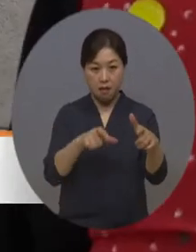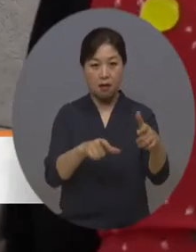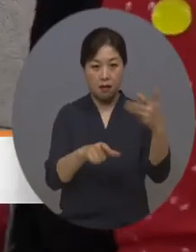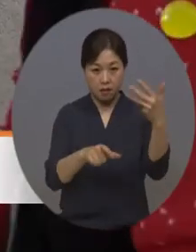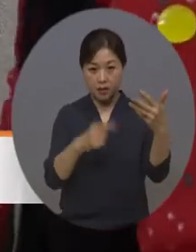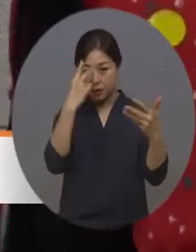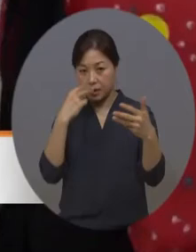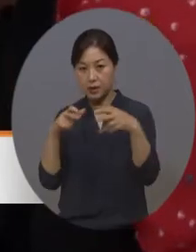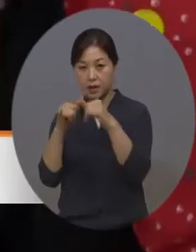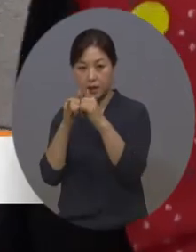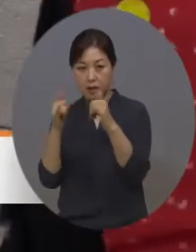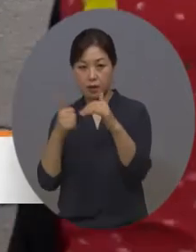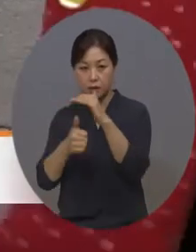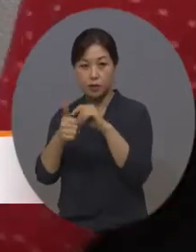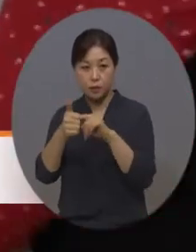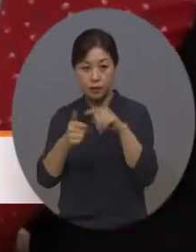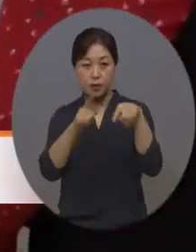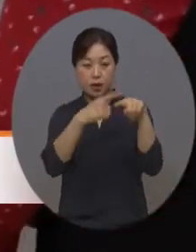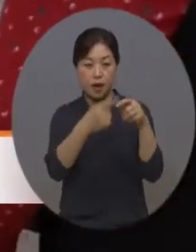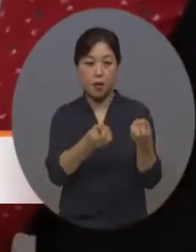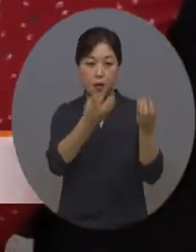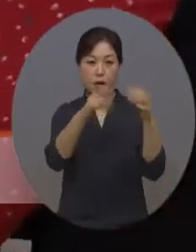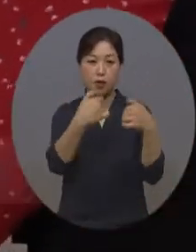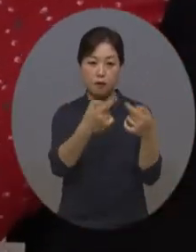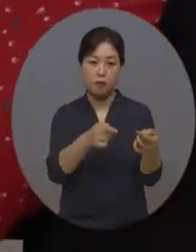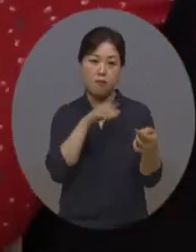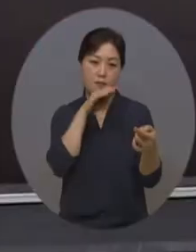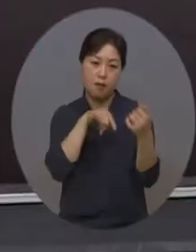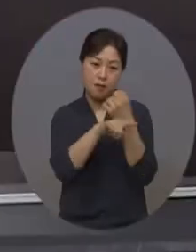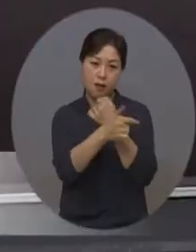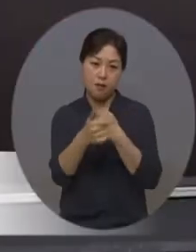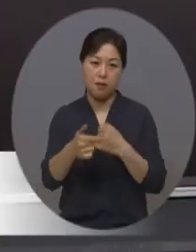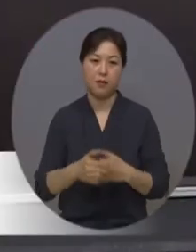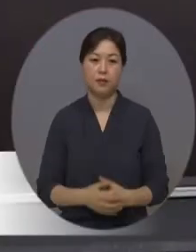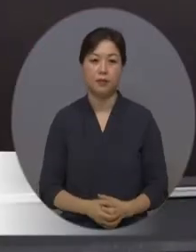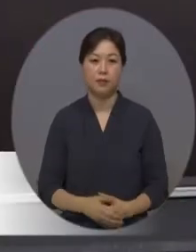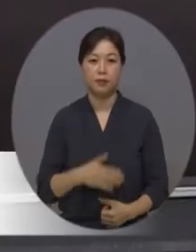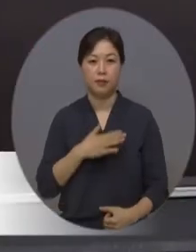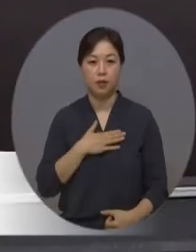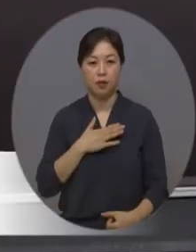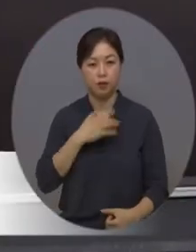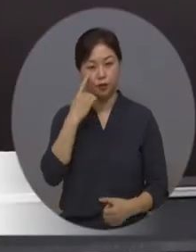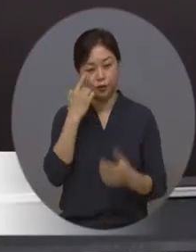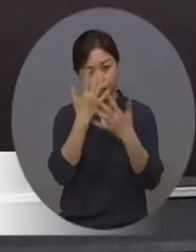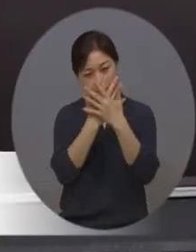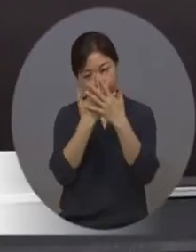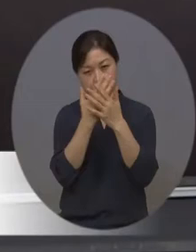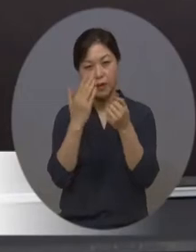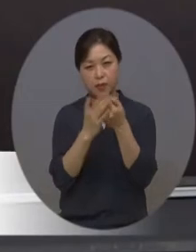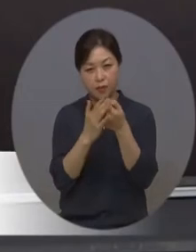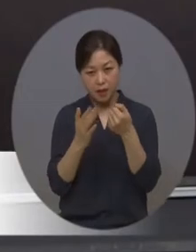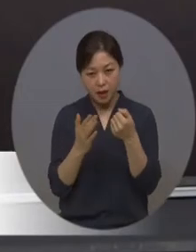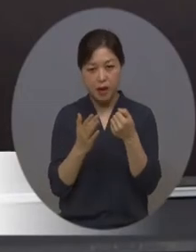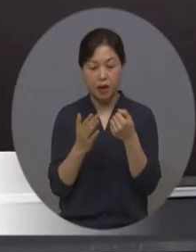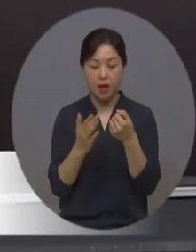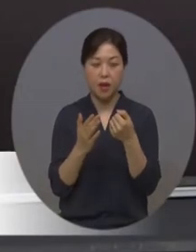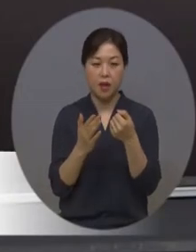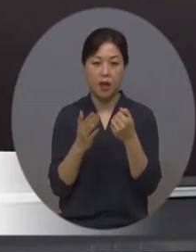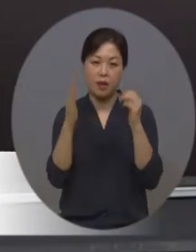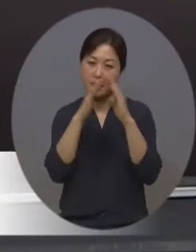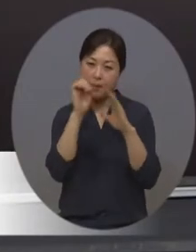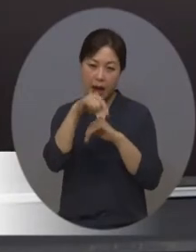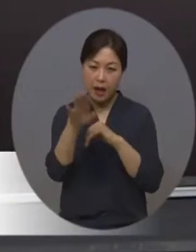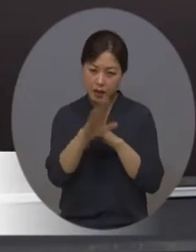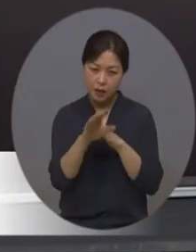선수들에겐 대회 출전 자체가 큰 의미입니다 너는 눈이 잘 보이지 않아서 음 아무것도 못하고 움추려